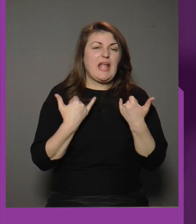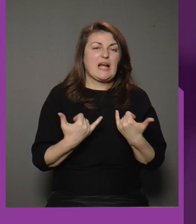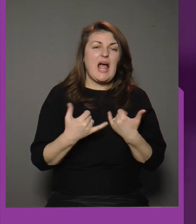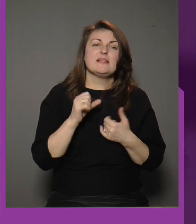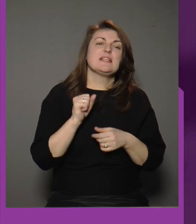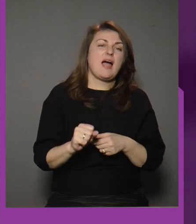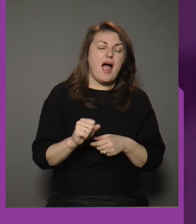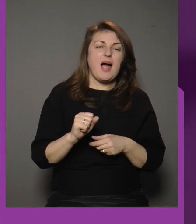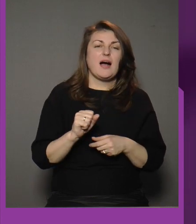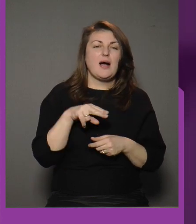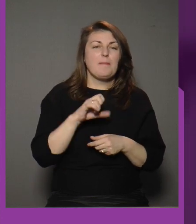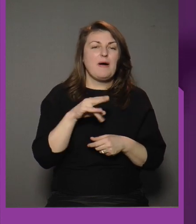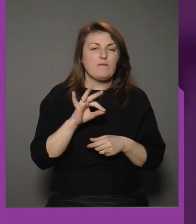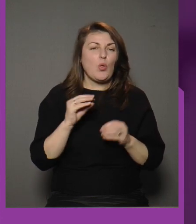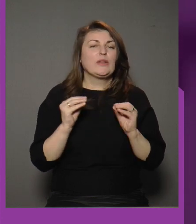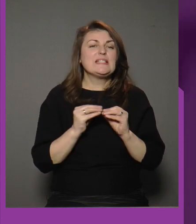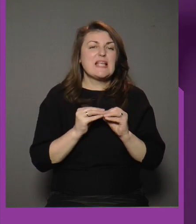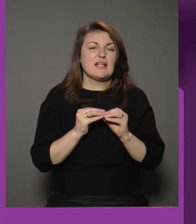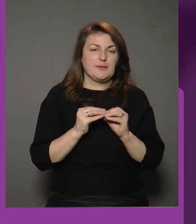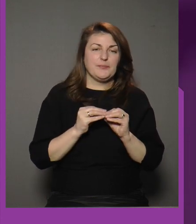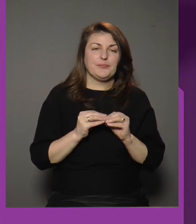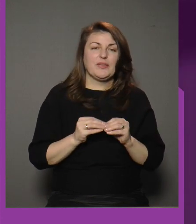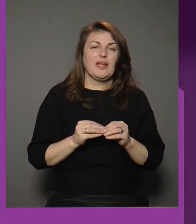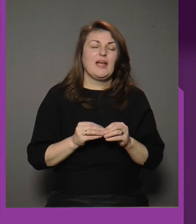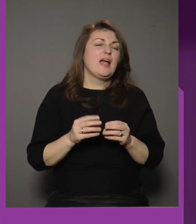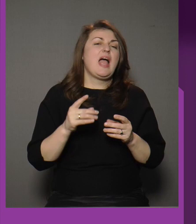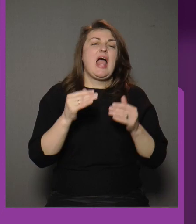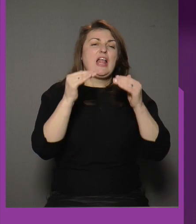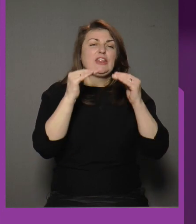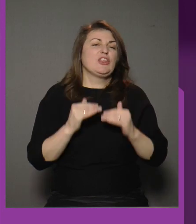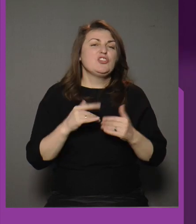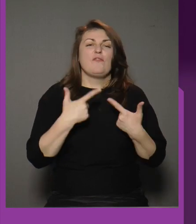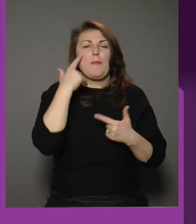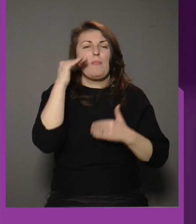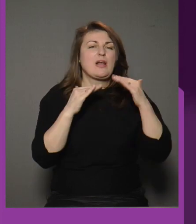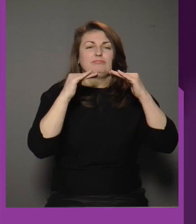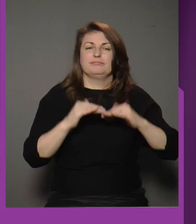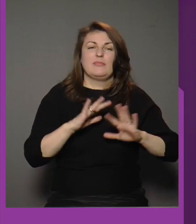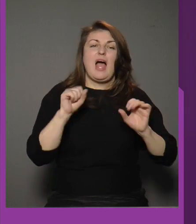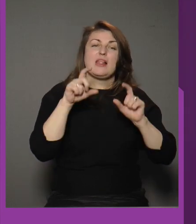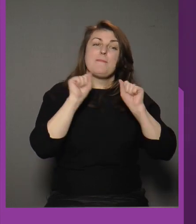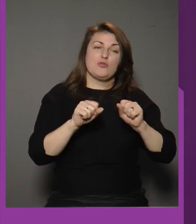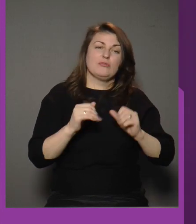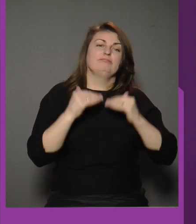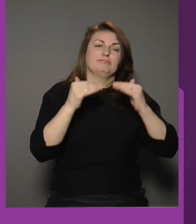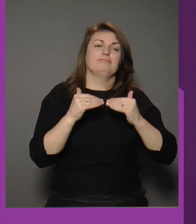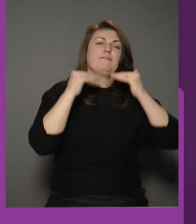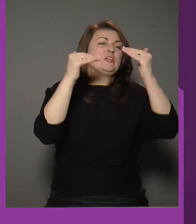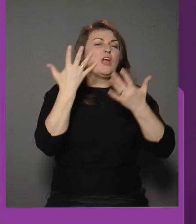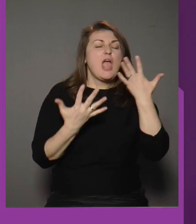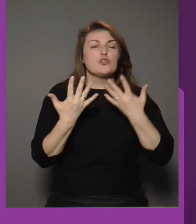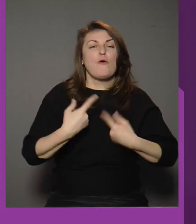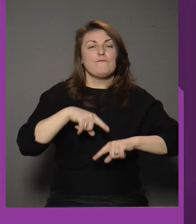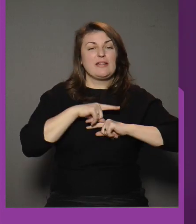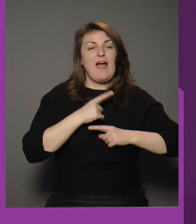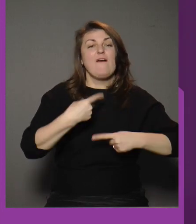а Павло 10-й. Нижче вони вже по рейтингу не спустяться, але можуть вище переміститися, якщо у фіналах.